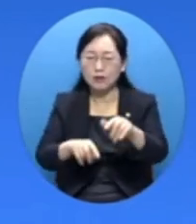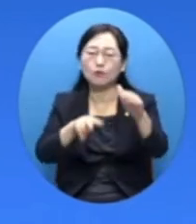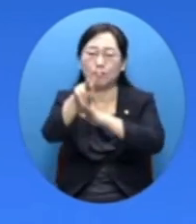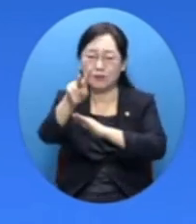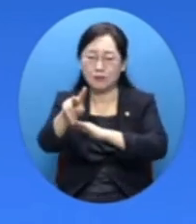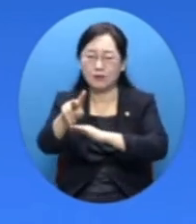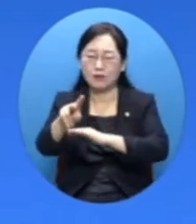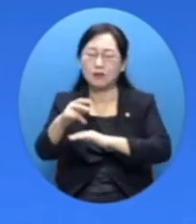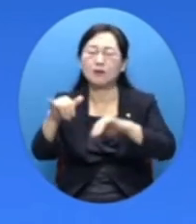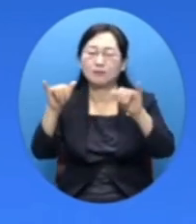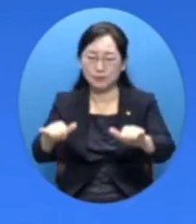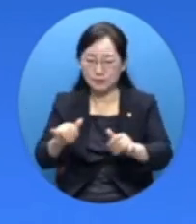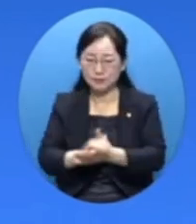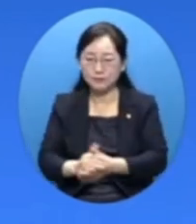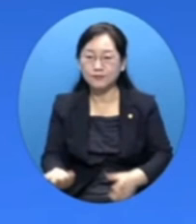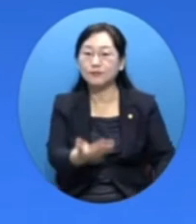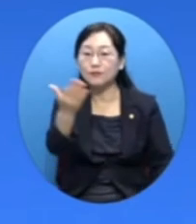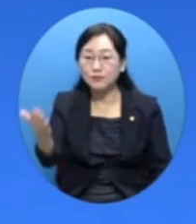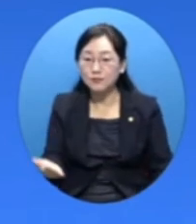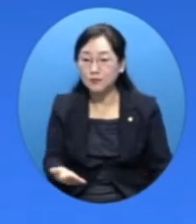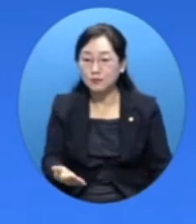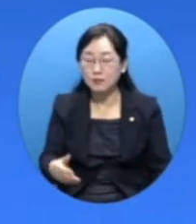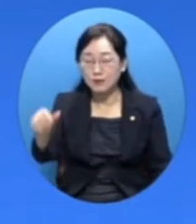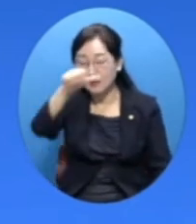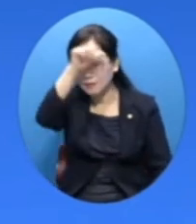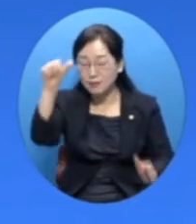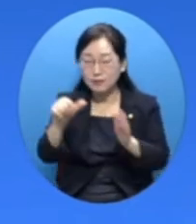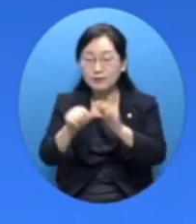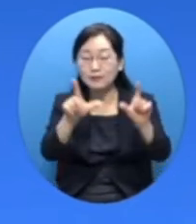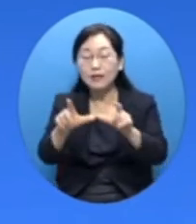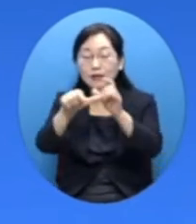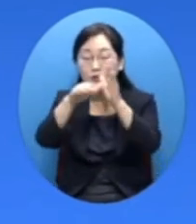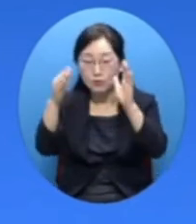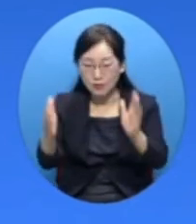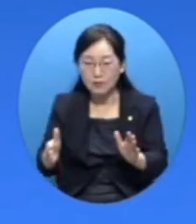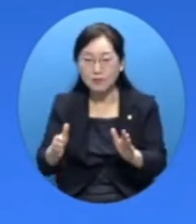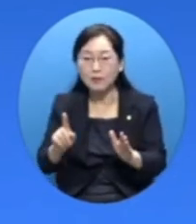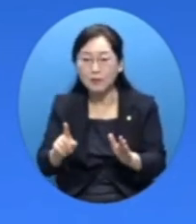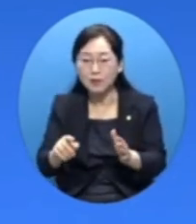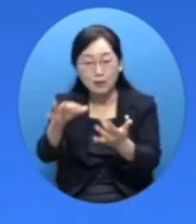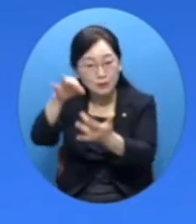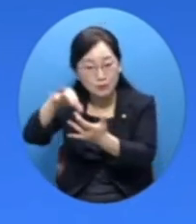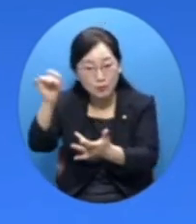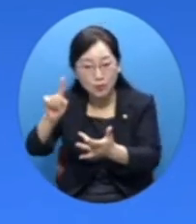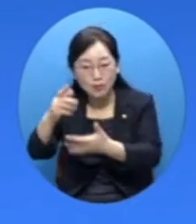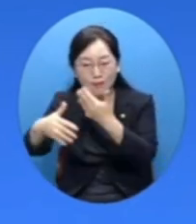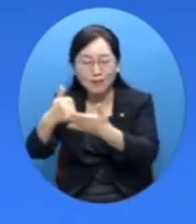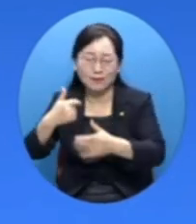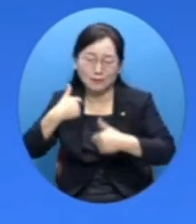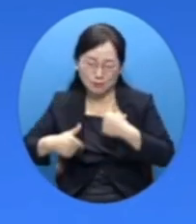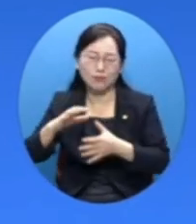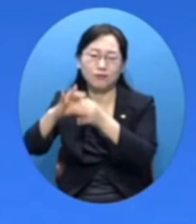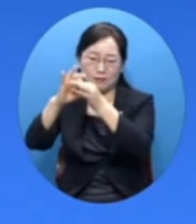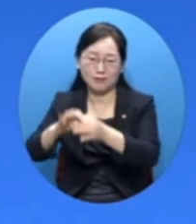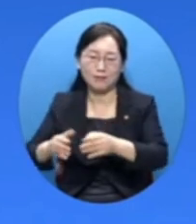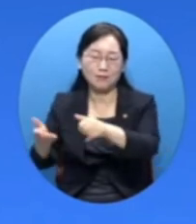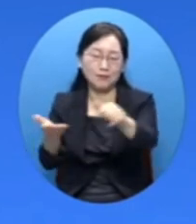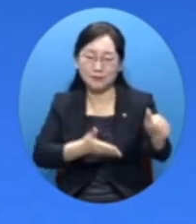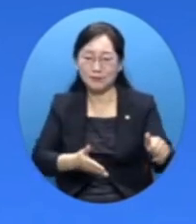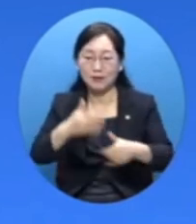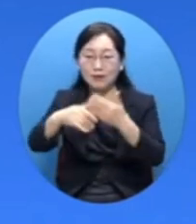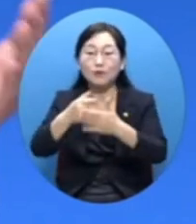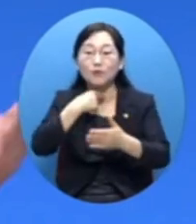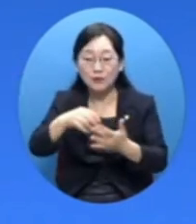됐습니다 여러분 우리는 일생을 살랑한 동안 어떤 선택을 하든간에 하나님이 기뻐하신 선택을 해야 됩니다 하나님이 원하시는 선택을 할 때